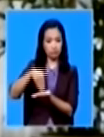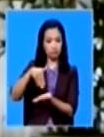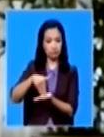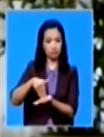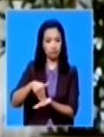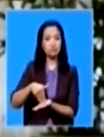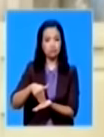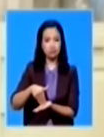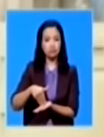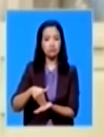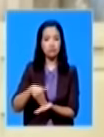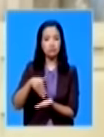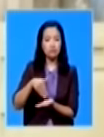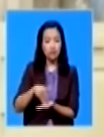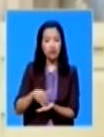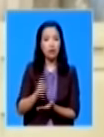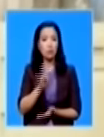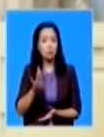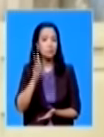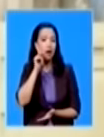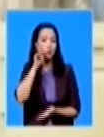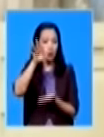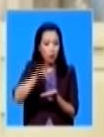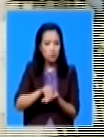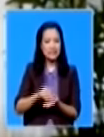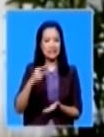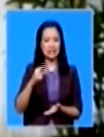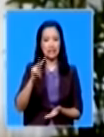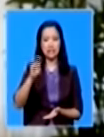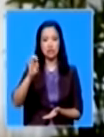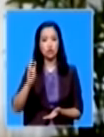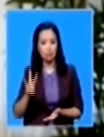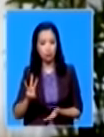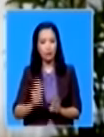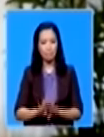ชันภาครัฐนะแล้วก็ระบบแจ้งข้อมูลข่าวสารภาครัฐ G-News นะเปิดตัว